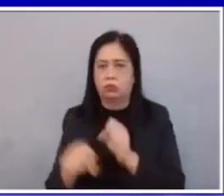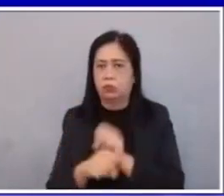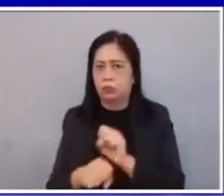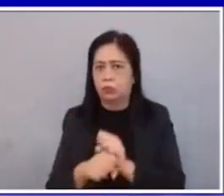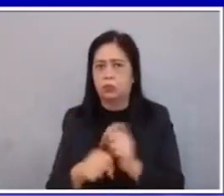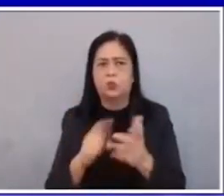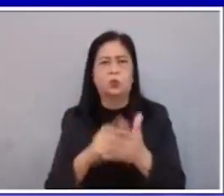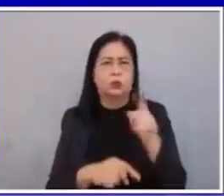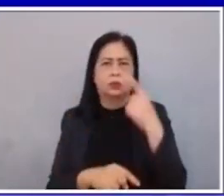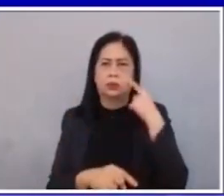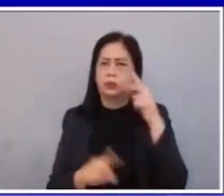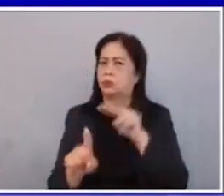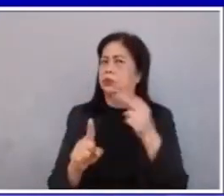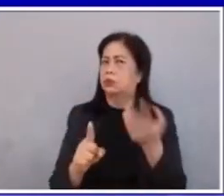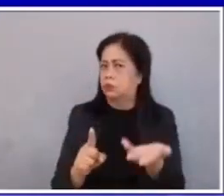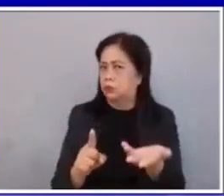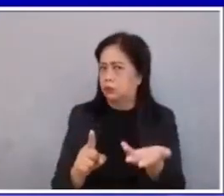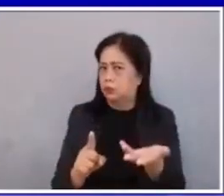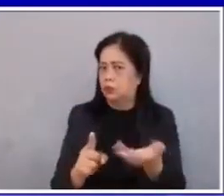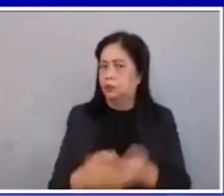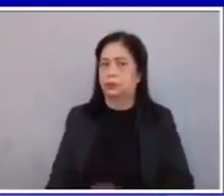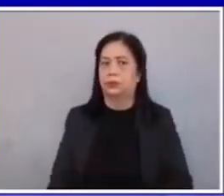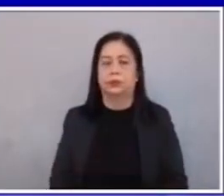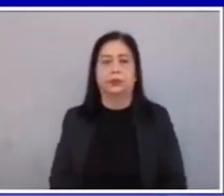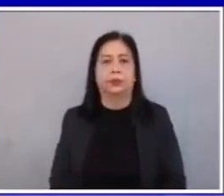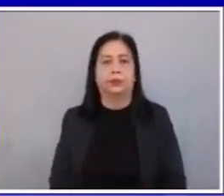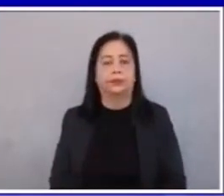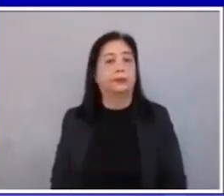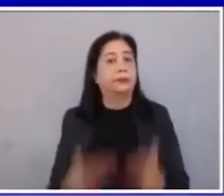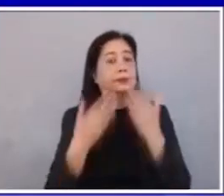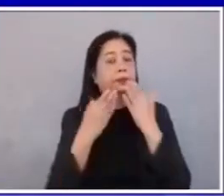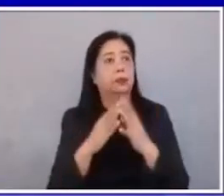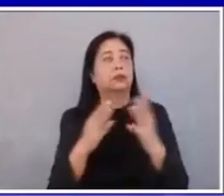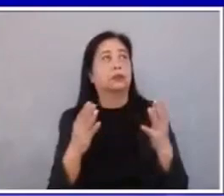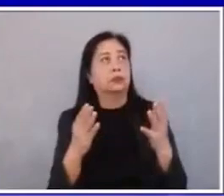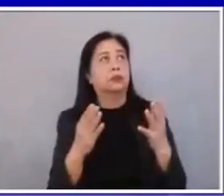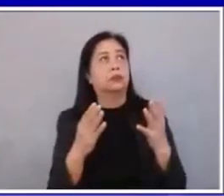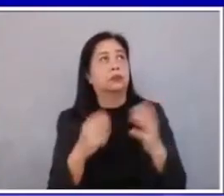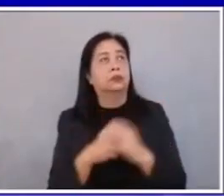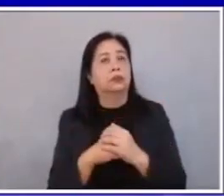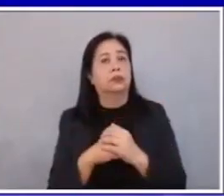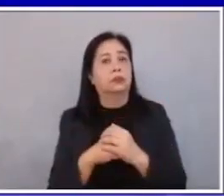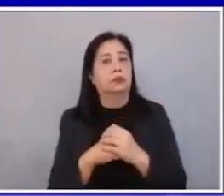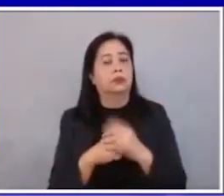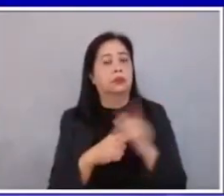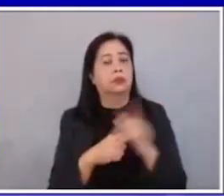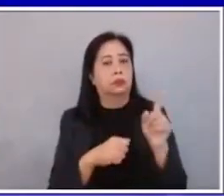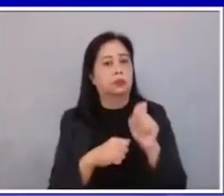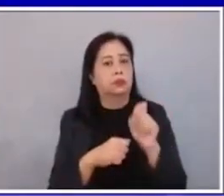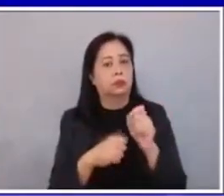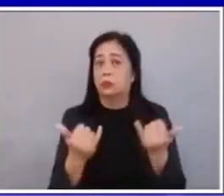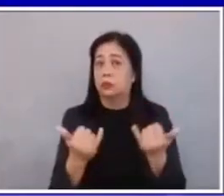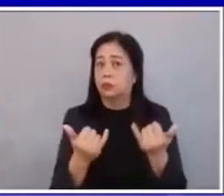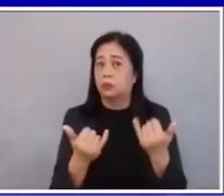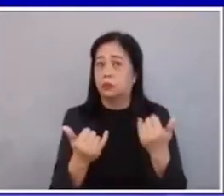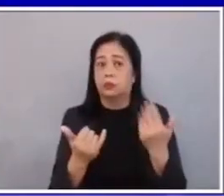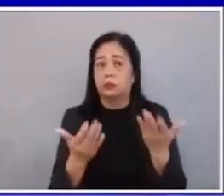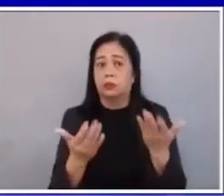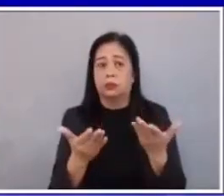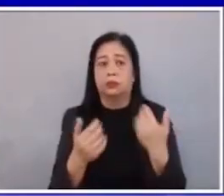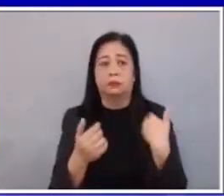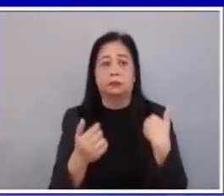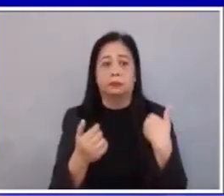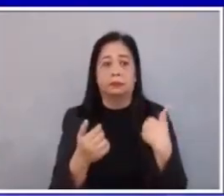this? Thank you very much sa question. Sa ngayon, hindi pa nakikita,